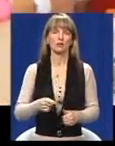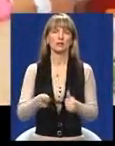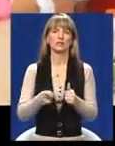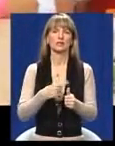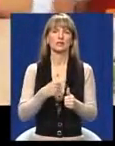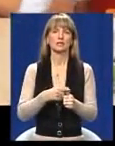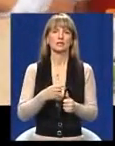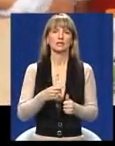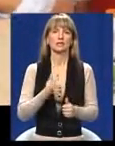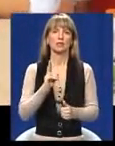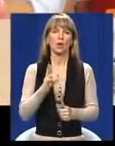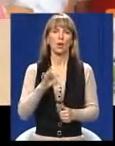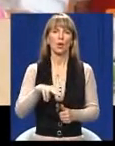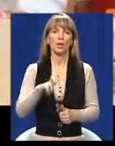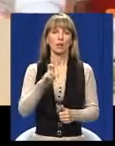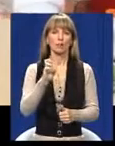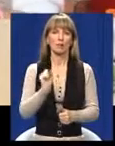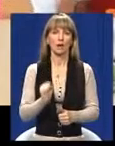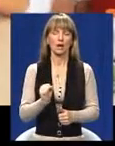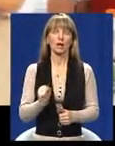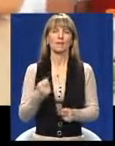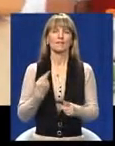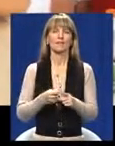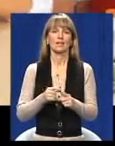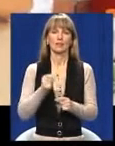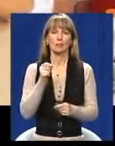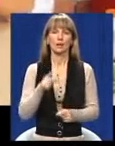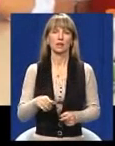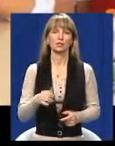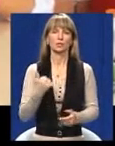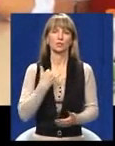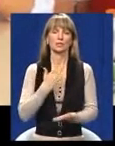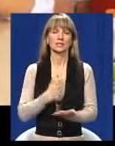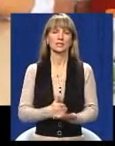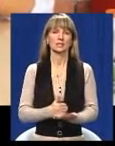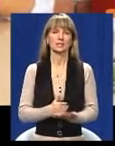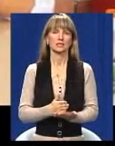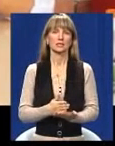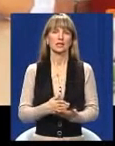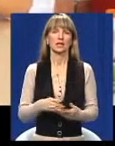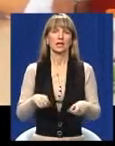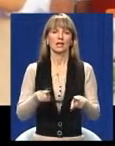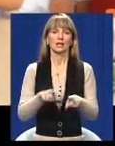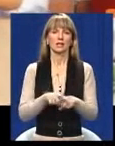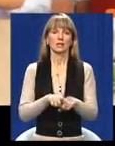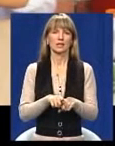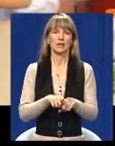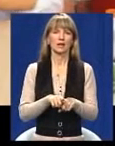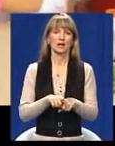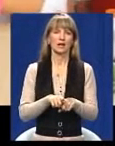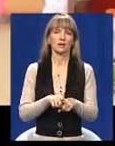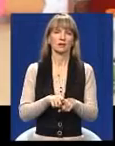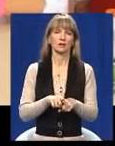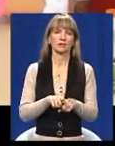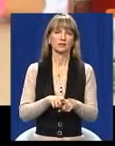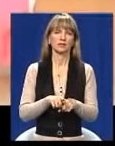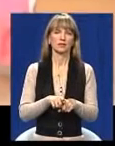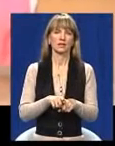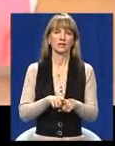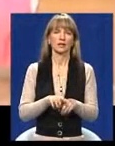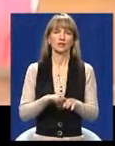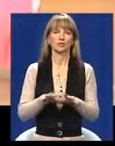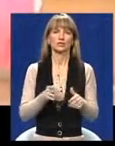колба. Тепер, ось в цій пляшці у мене знаходиться така речовина, яка називається перекис